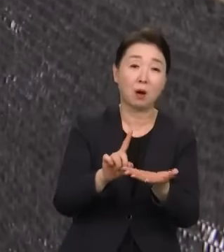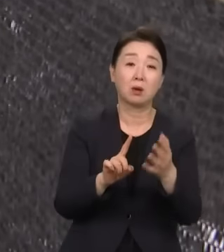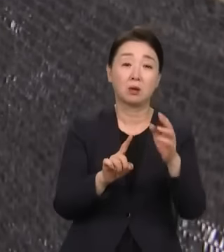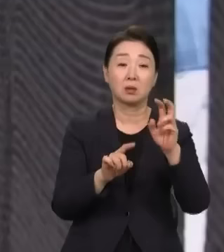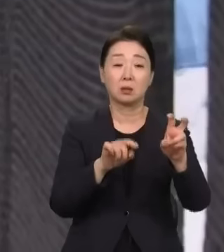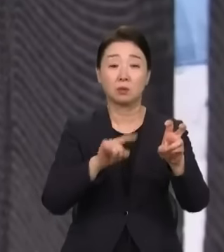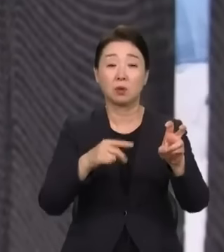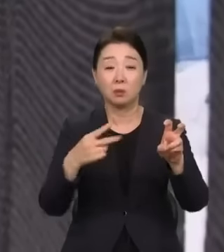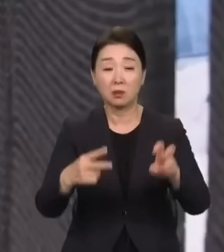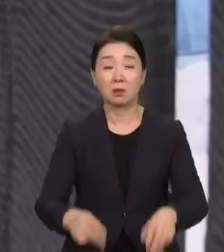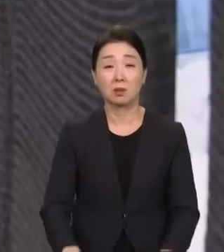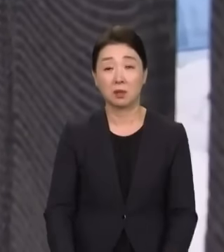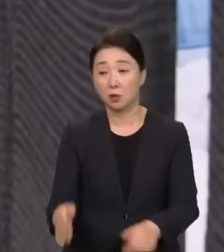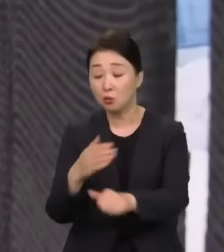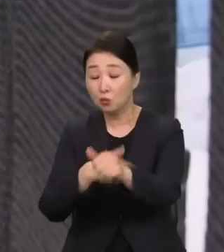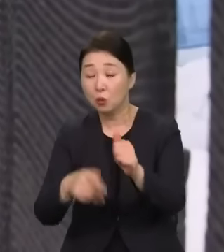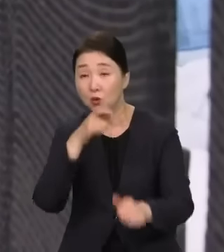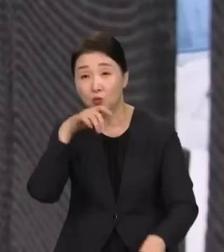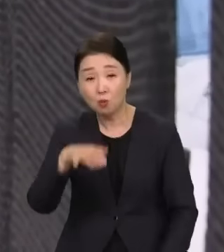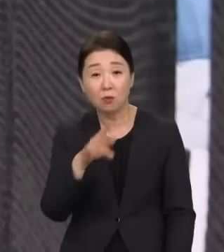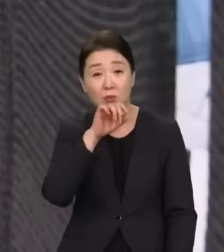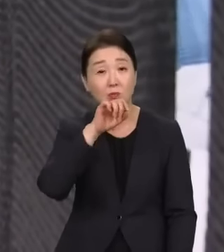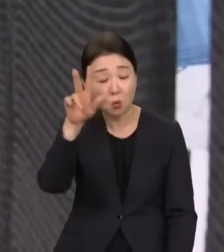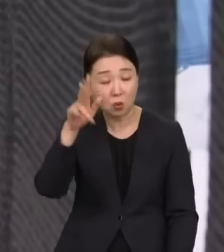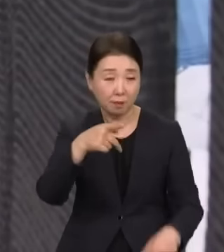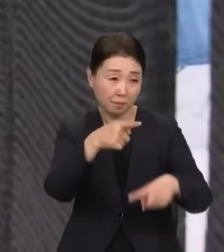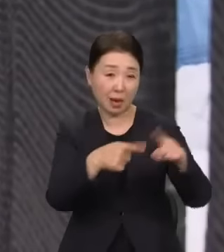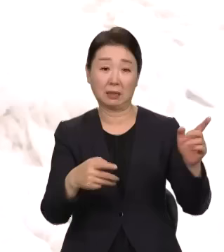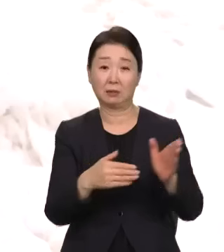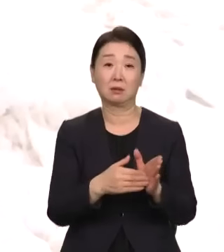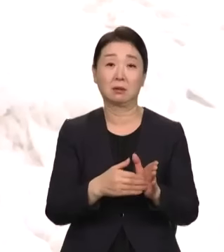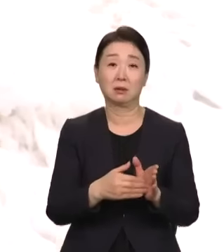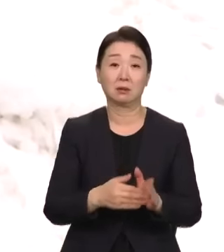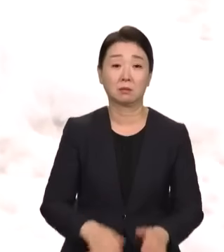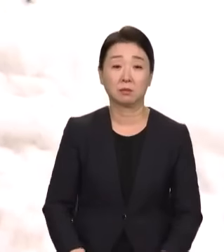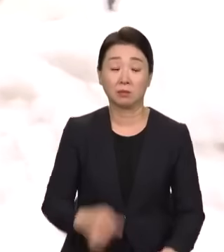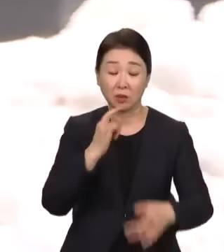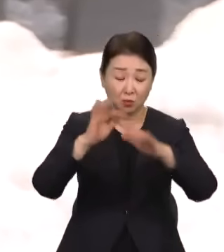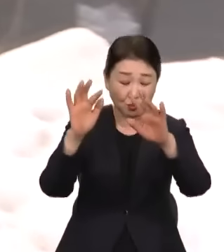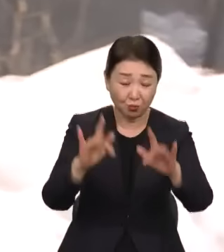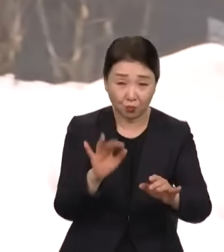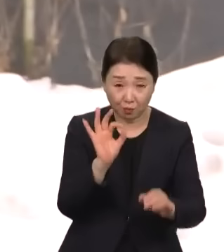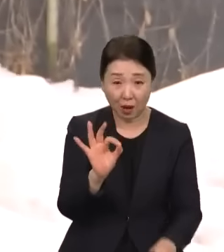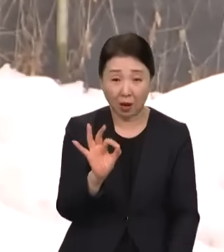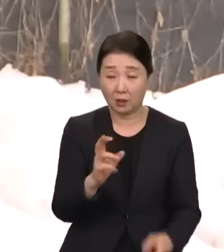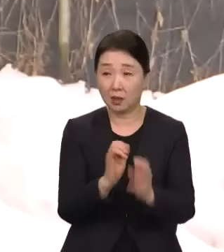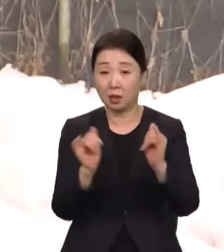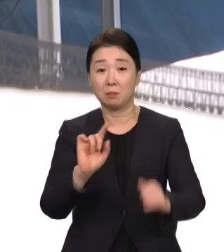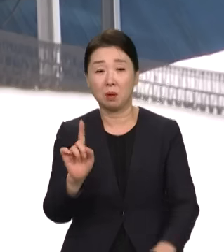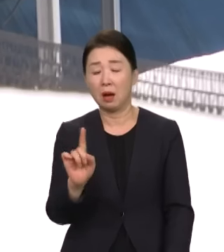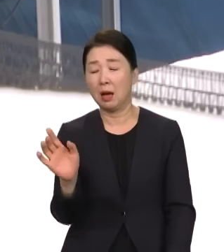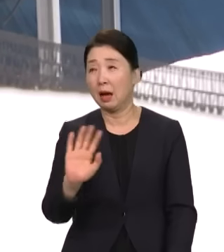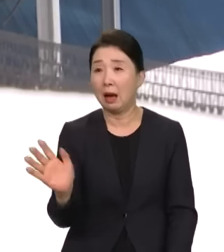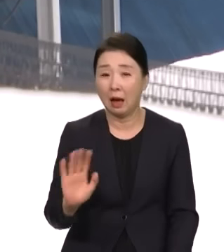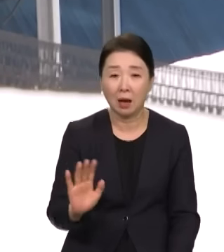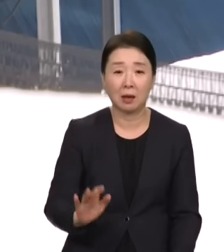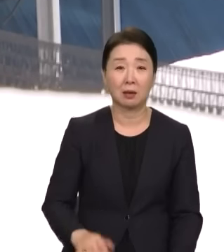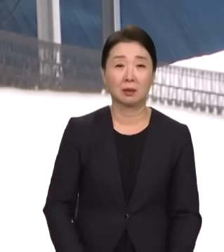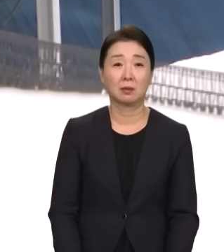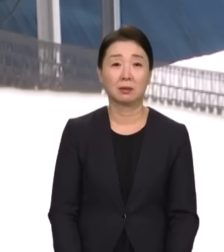그쳤습니다. 근처에 있는 수원, 용인의 절반 수준입니다. 눈 오는 걸 쭉 지켜본 주민들은 그럴 리가 없다